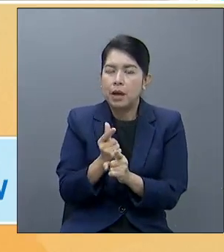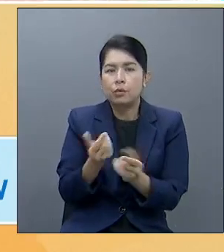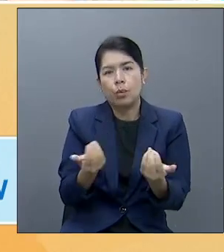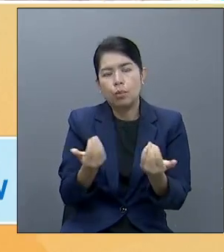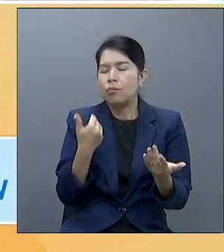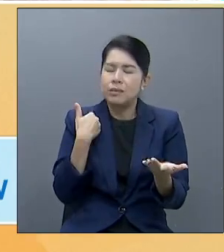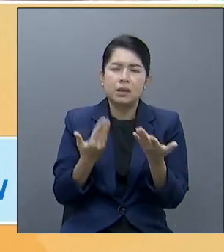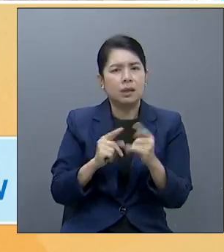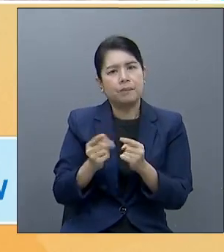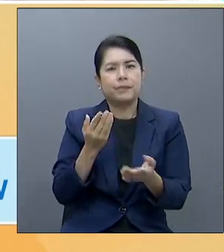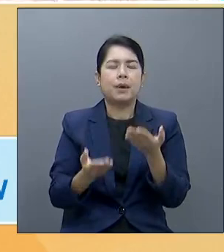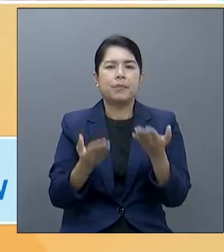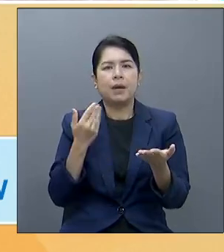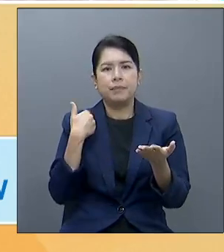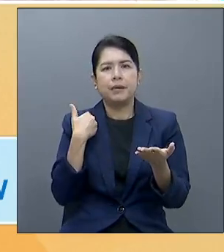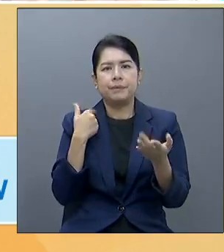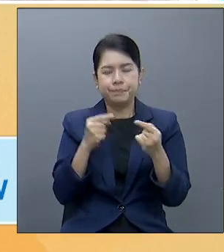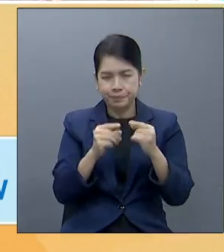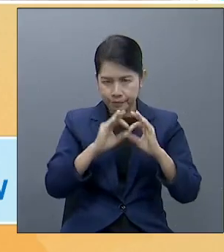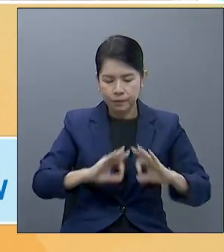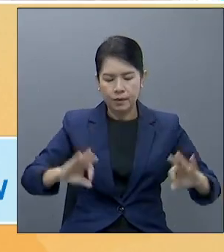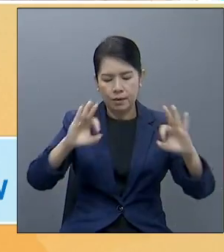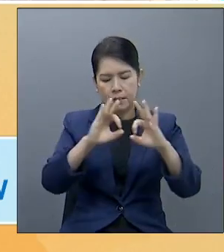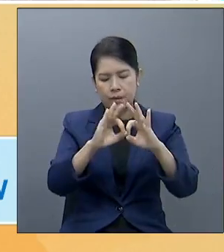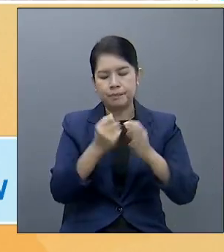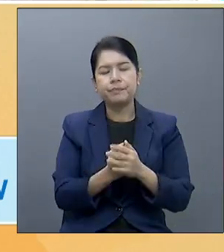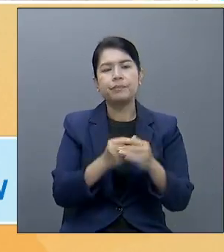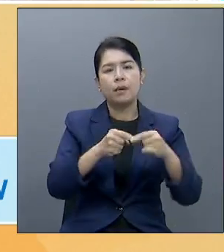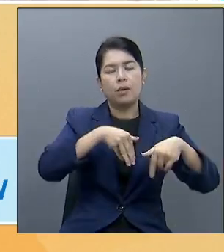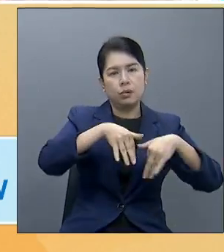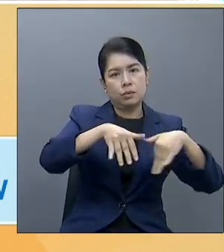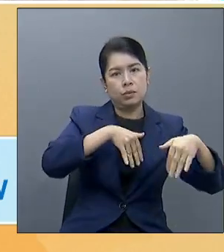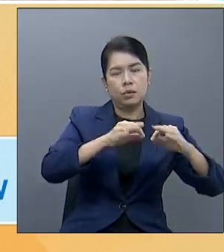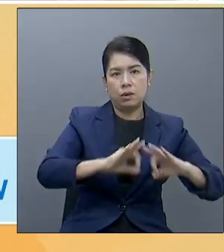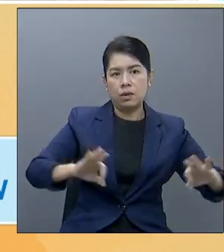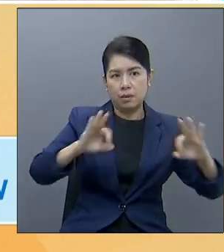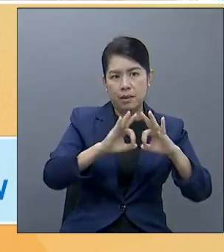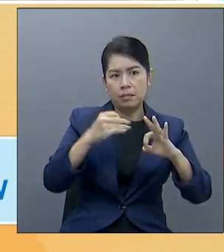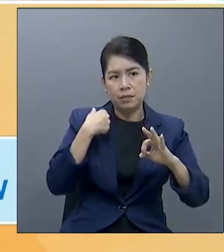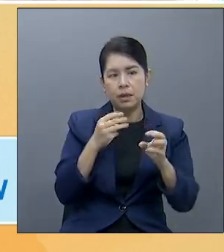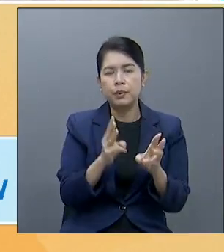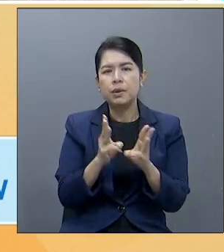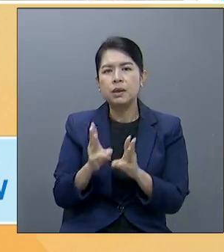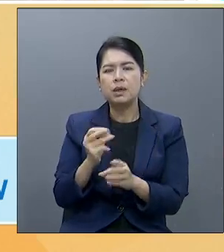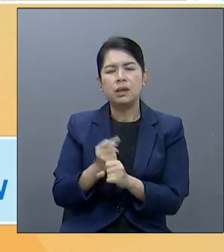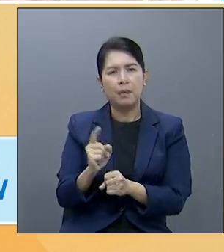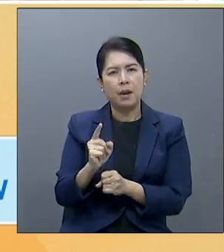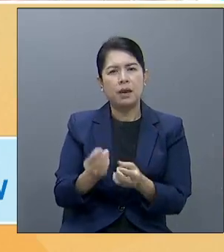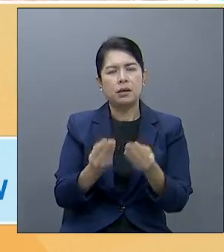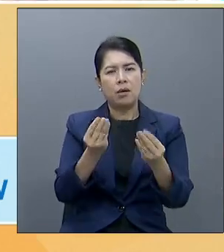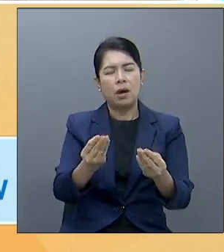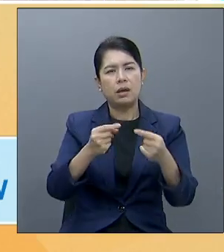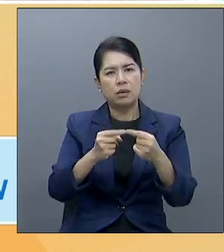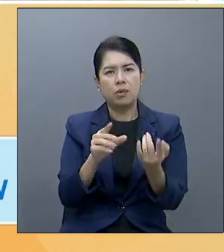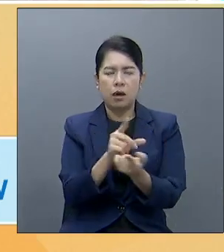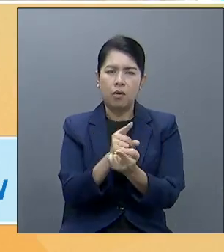นะคะเดียวกันชุมชนก็สำคัญเพราะฉะนั้นเนี่ยตัวชุมชนทำยังไงที่เขาจะทำให้เขาเนี่ยมีสภาพแวดล้อมที่ปลอดภั